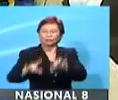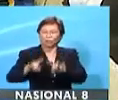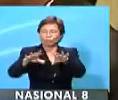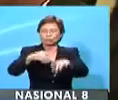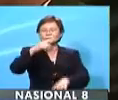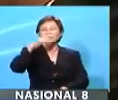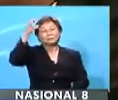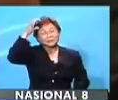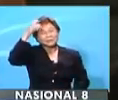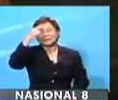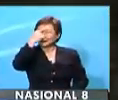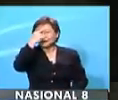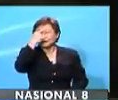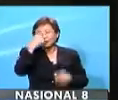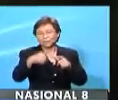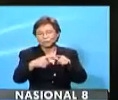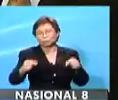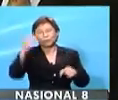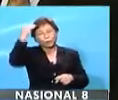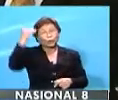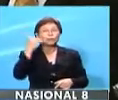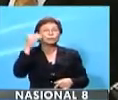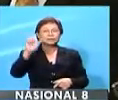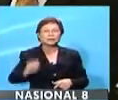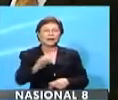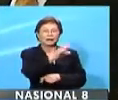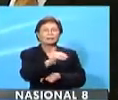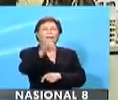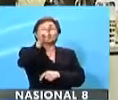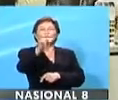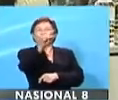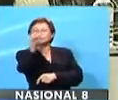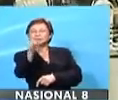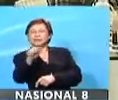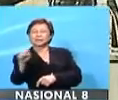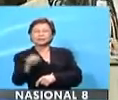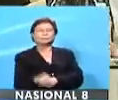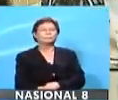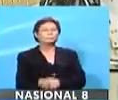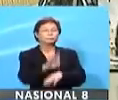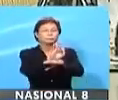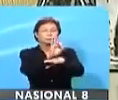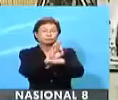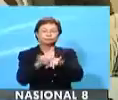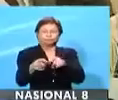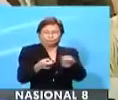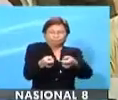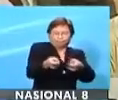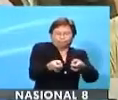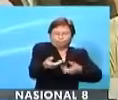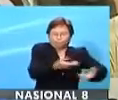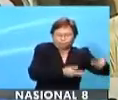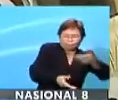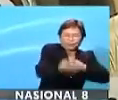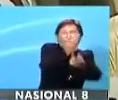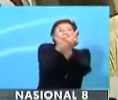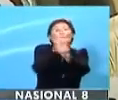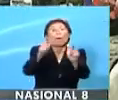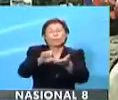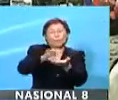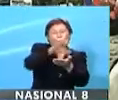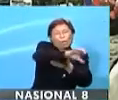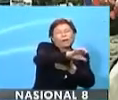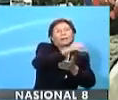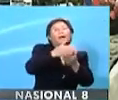China, India, Jepun, Korea Selatan dan New Zealand. Ia berfungsi menyelaras dagangan dan liberalisasi pelaburan